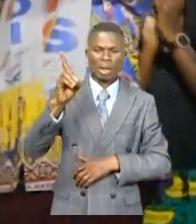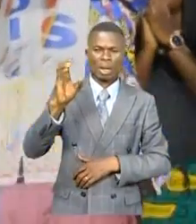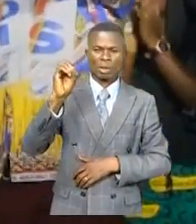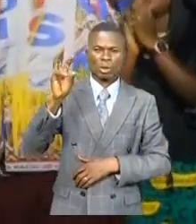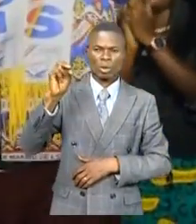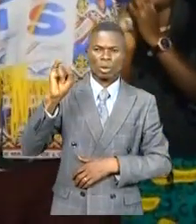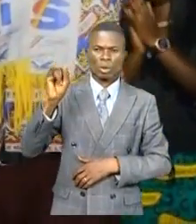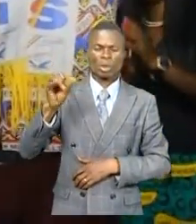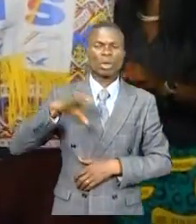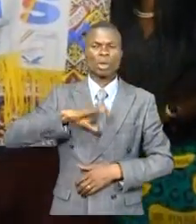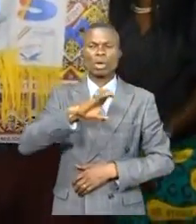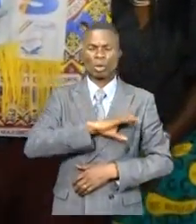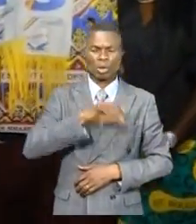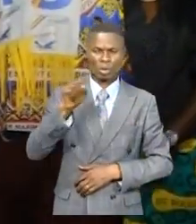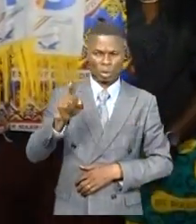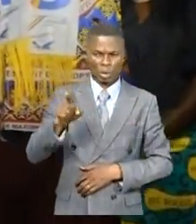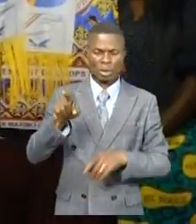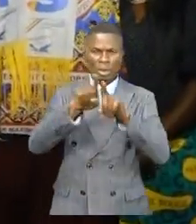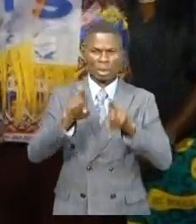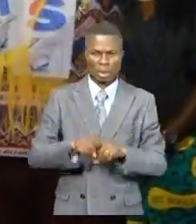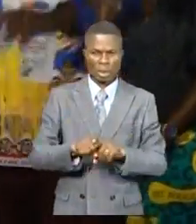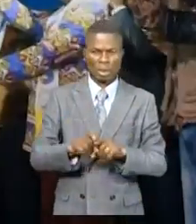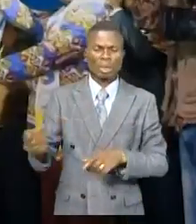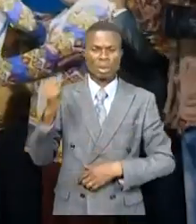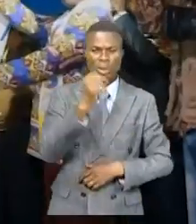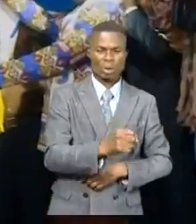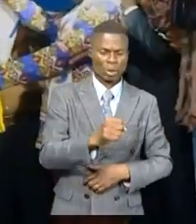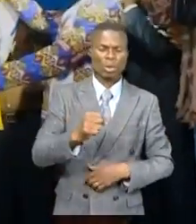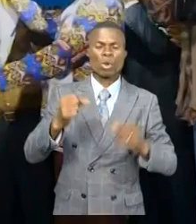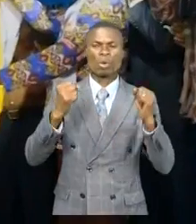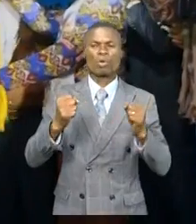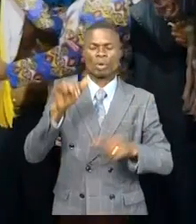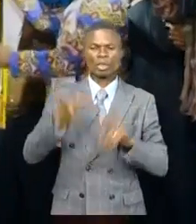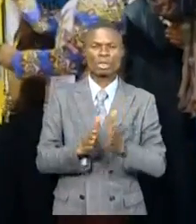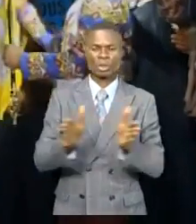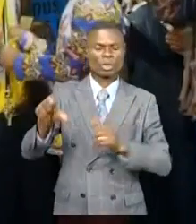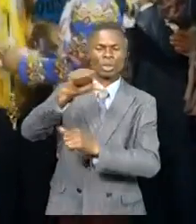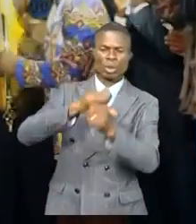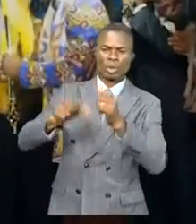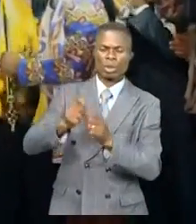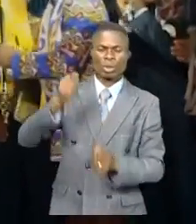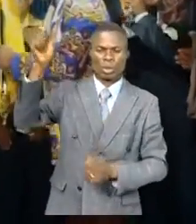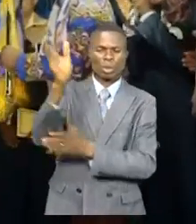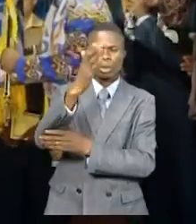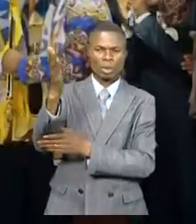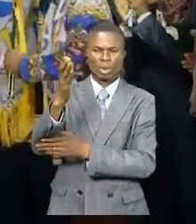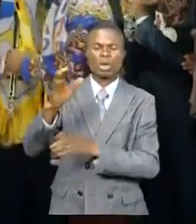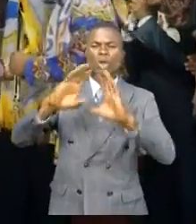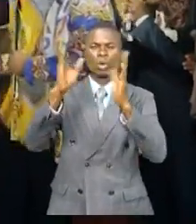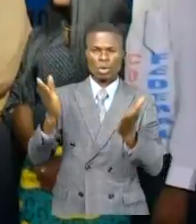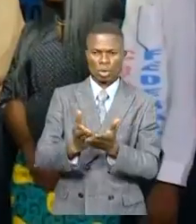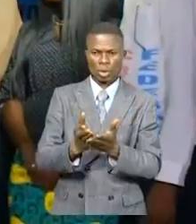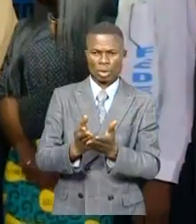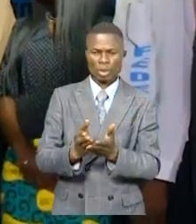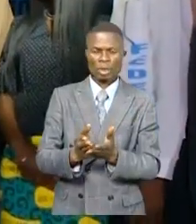Le comité Kodiambété, ainsi investi du pouvoir lui conféré par le secrétaire général, le comité Kodiambété est le